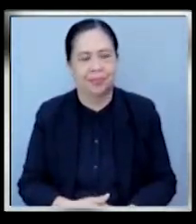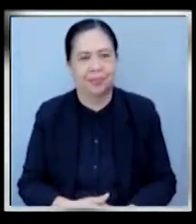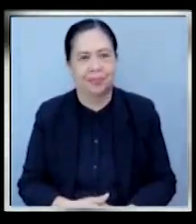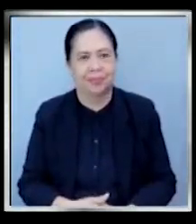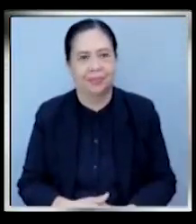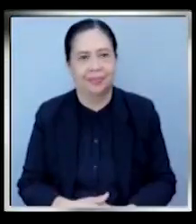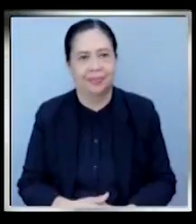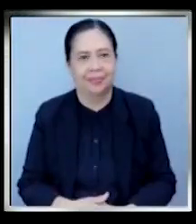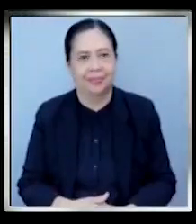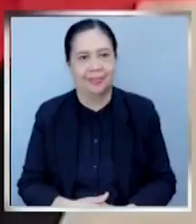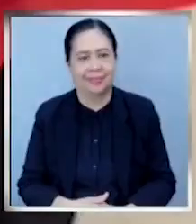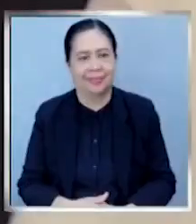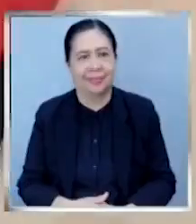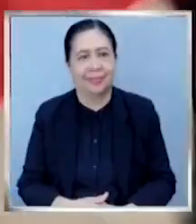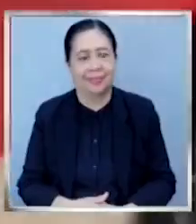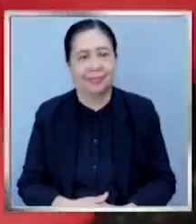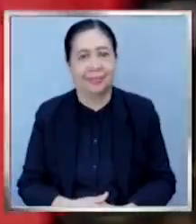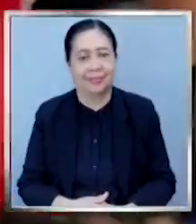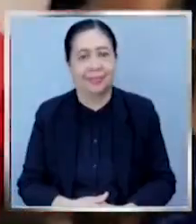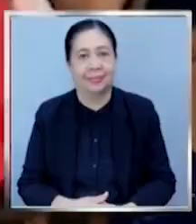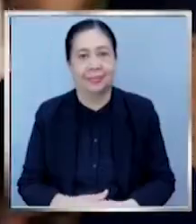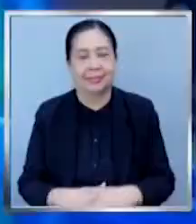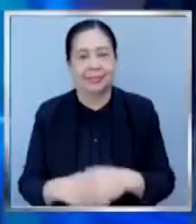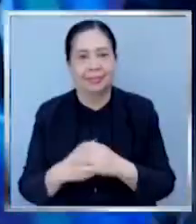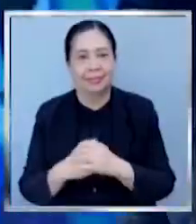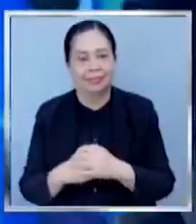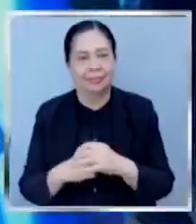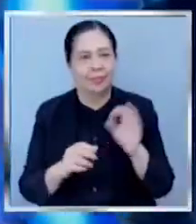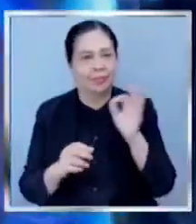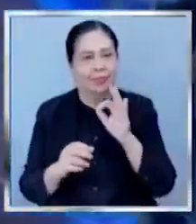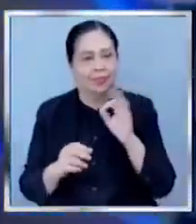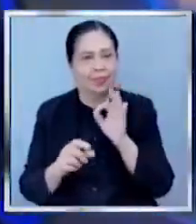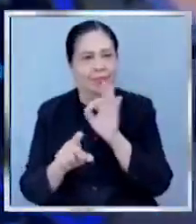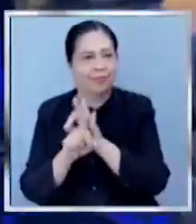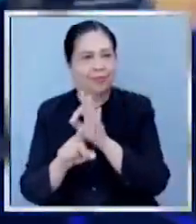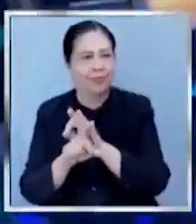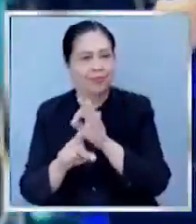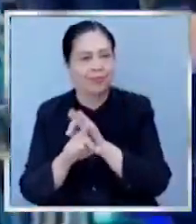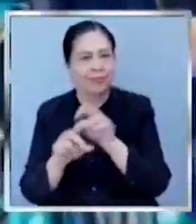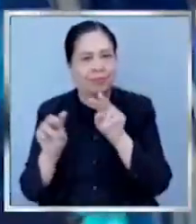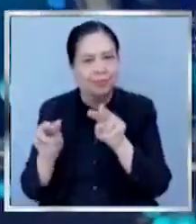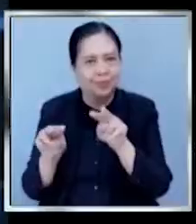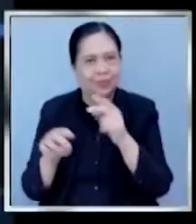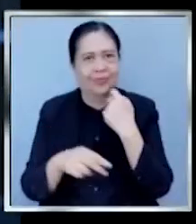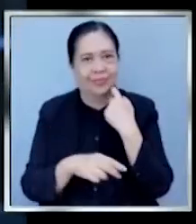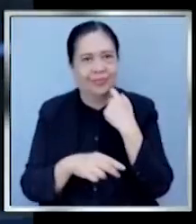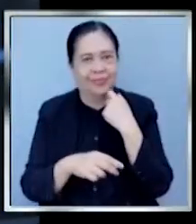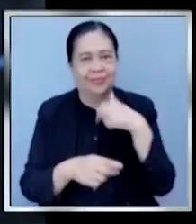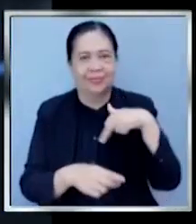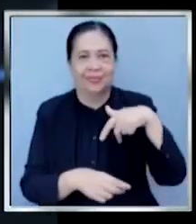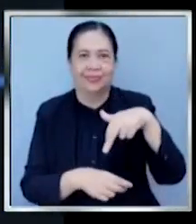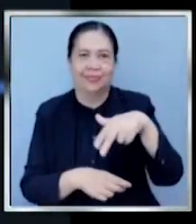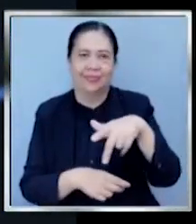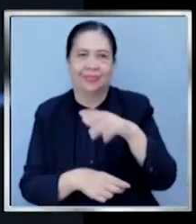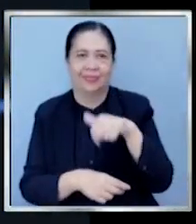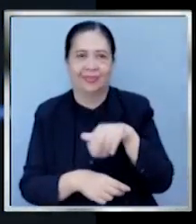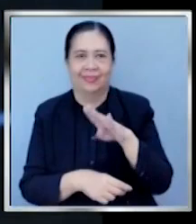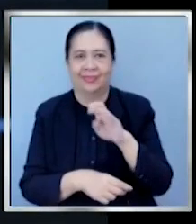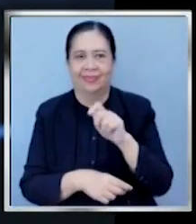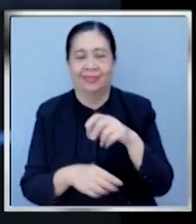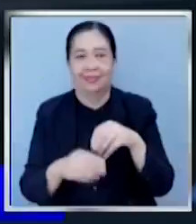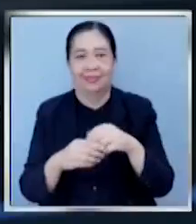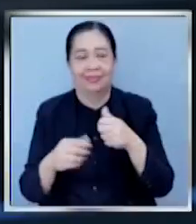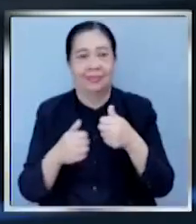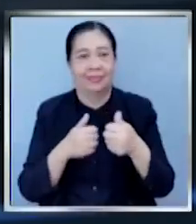The pageant fever is on! Ang mga Pinoy pageant fans kasi, nakatutok kanina sa pagrampa ng ating pambato sa preliminary competition ng